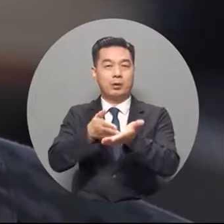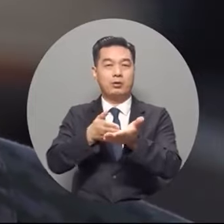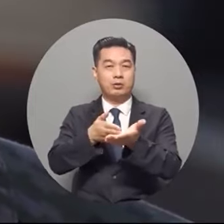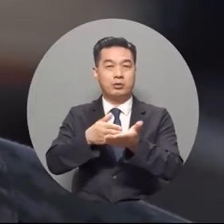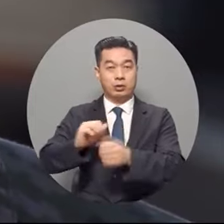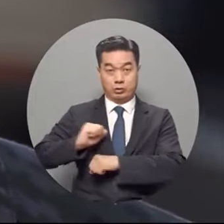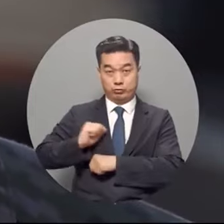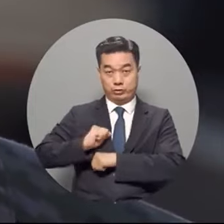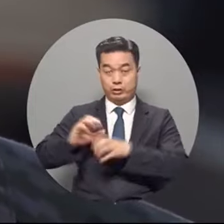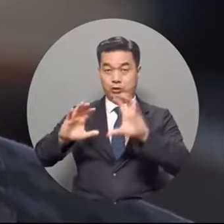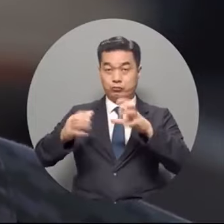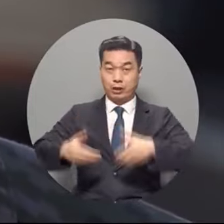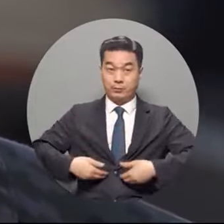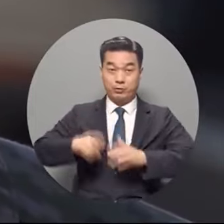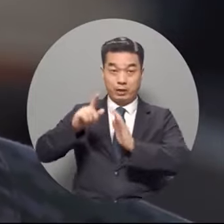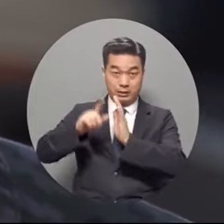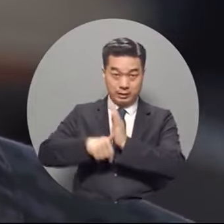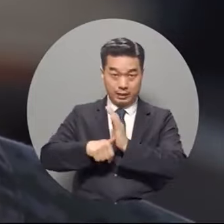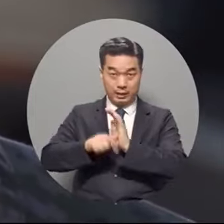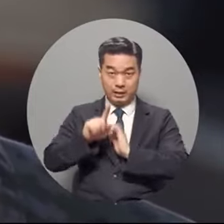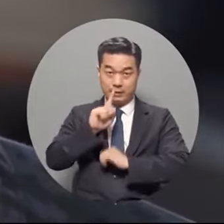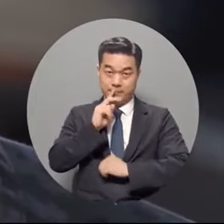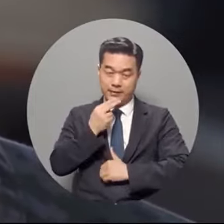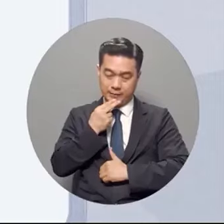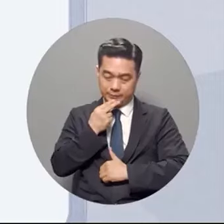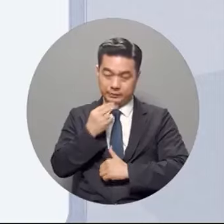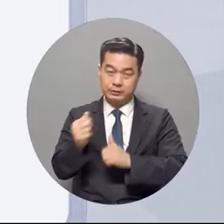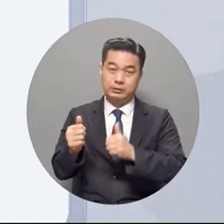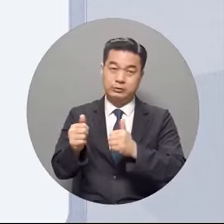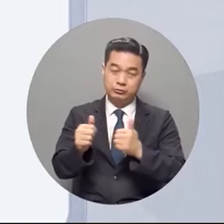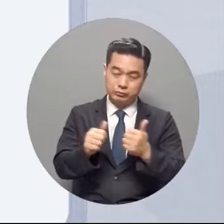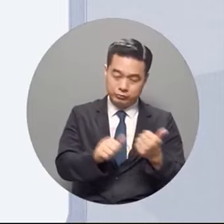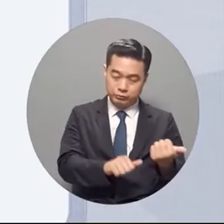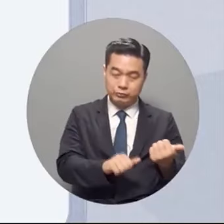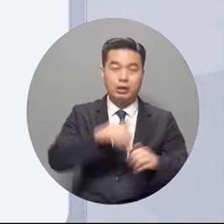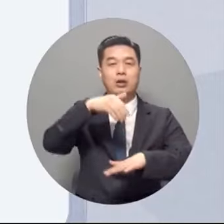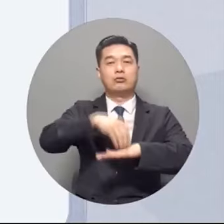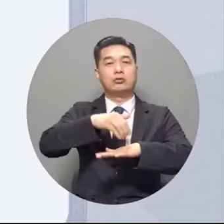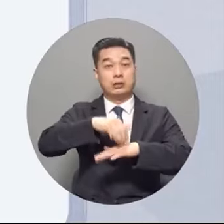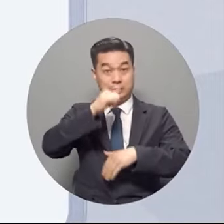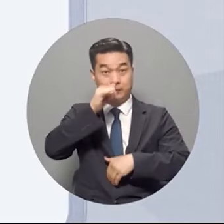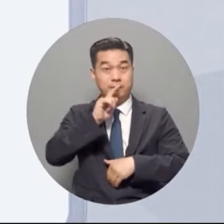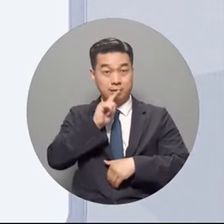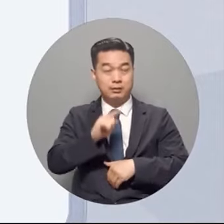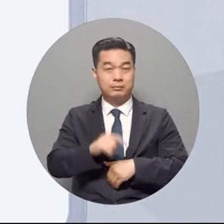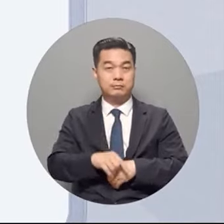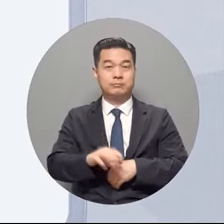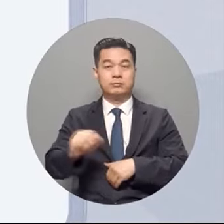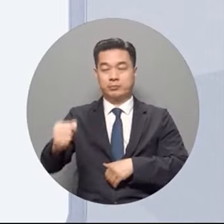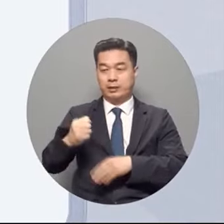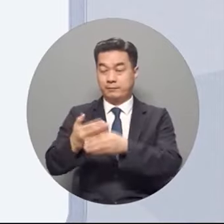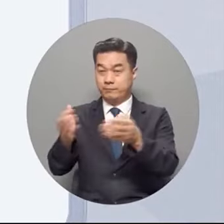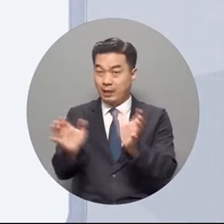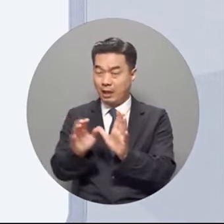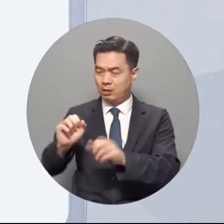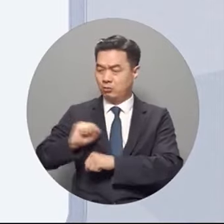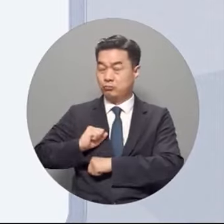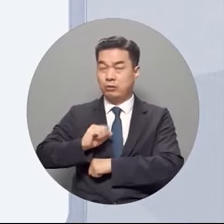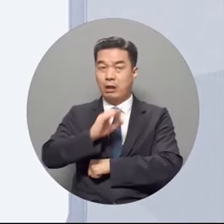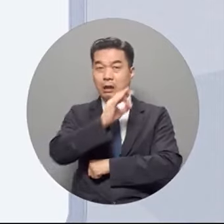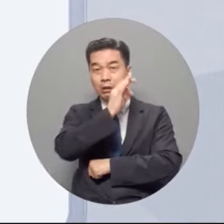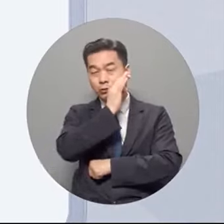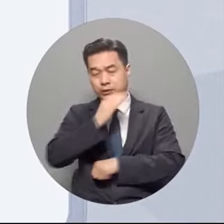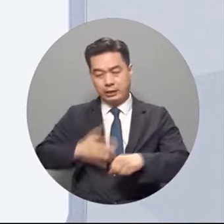군말 없이 죽어 주도록 훈련되는 존재라고 했습니다 이에 대해 여당인 국민의 에서조차 국군의 수치고